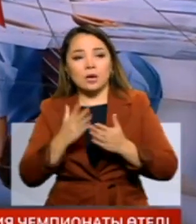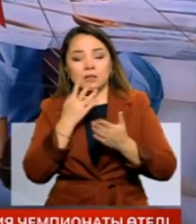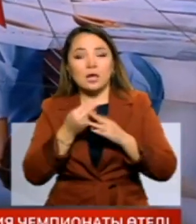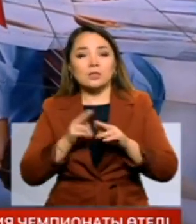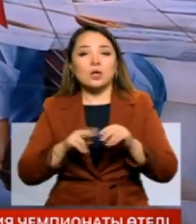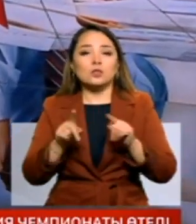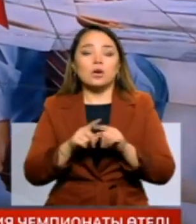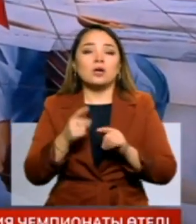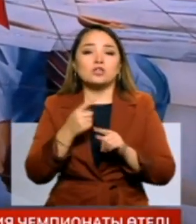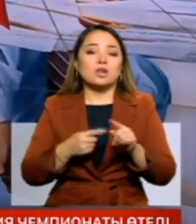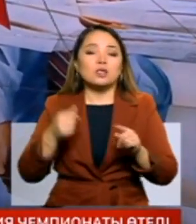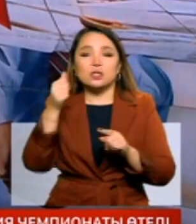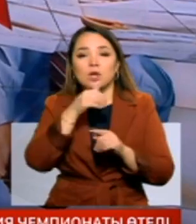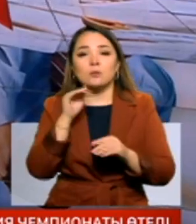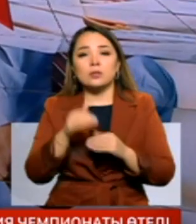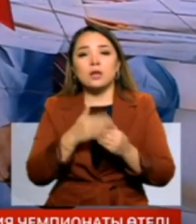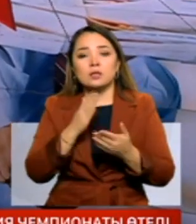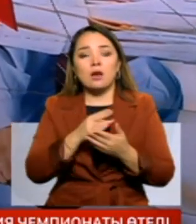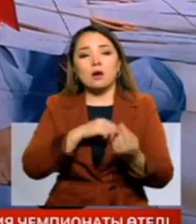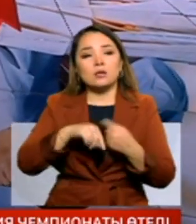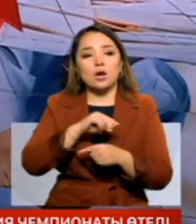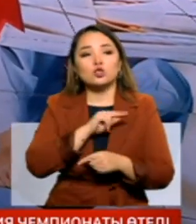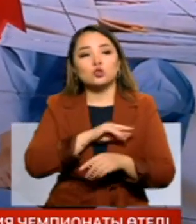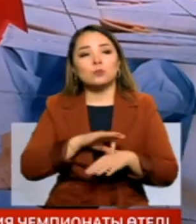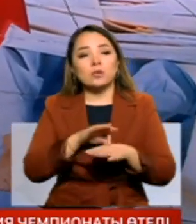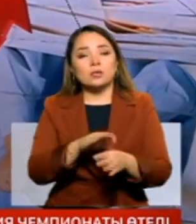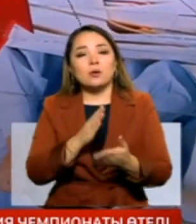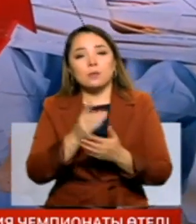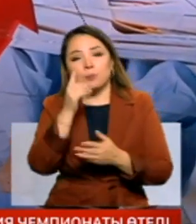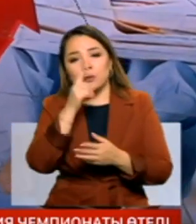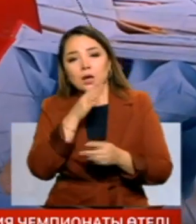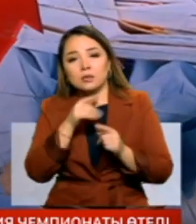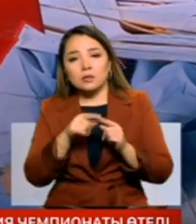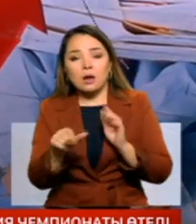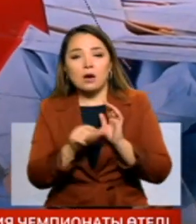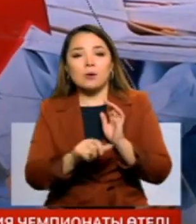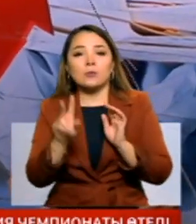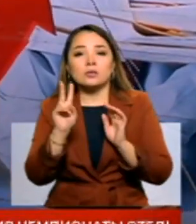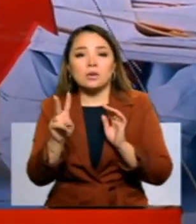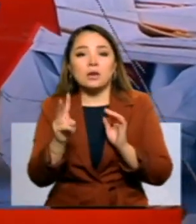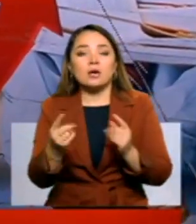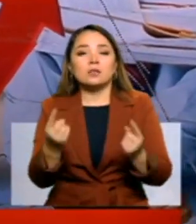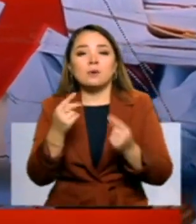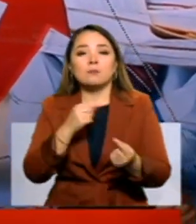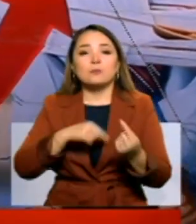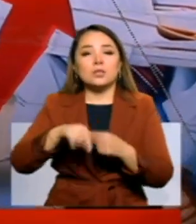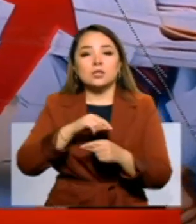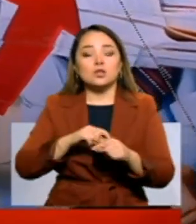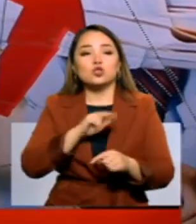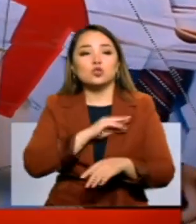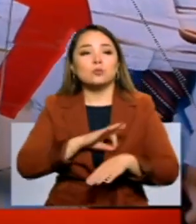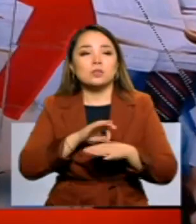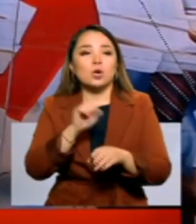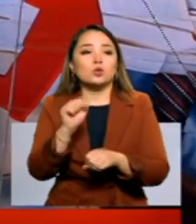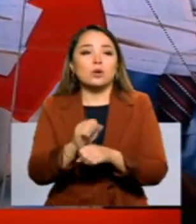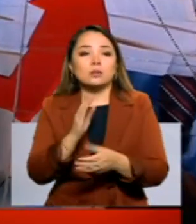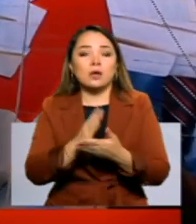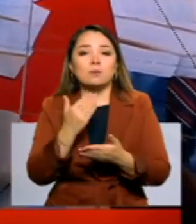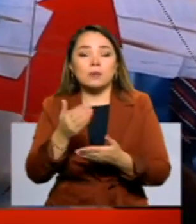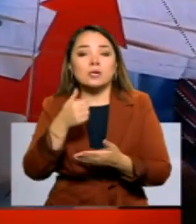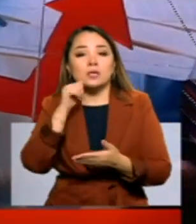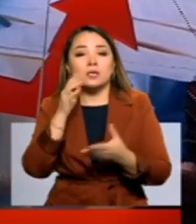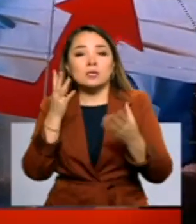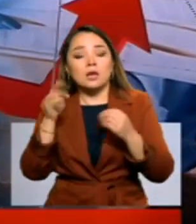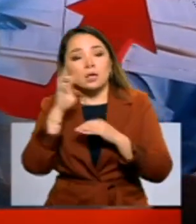басынан бері жарты мыңнан аса кәсіпорын жабылса, өткен бір айдың өзінде 62 ірі бизнес жұмысын тоқтатқан. Кеше